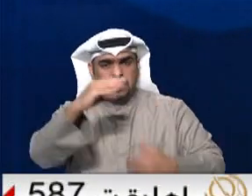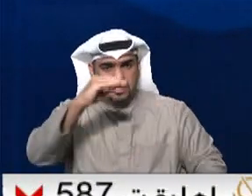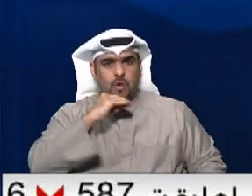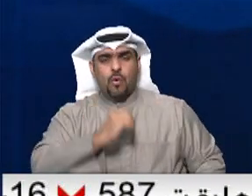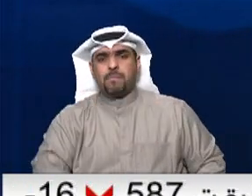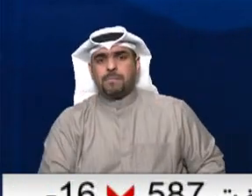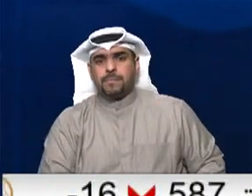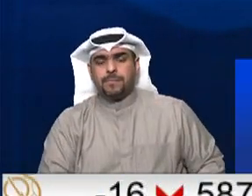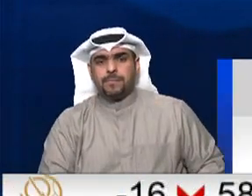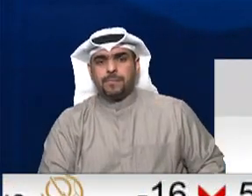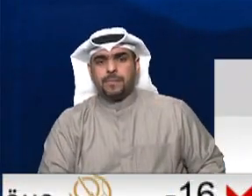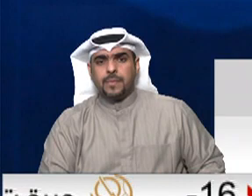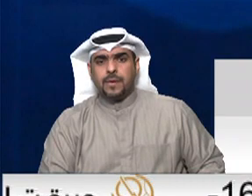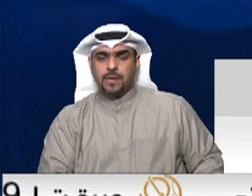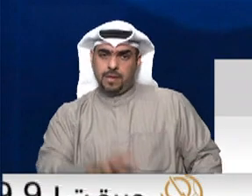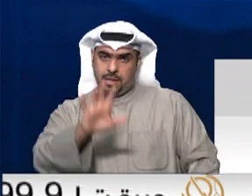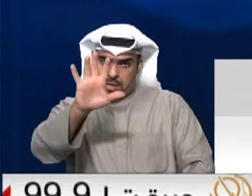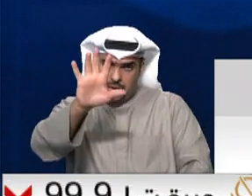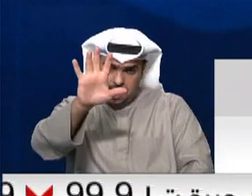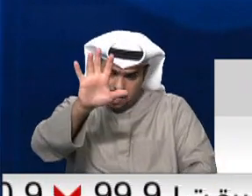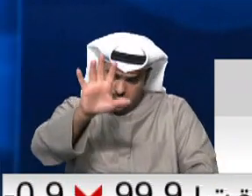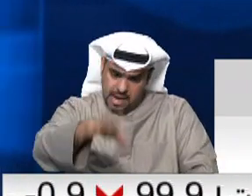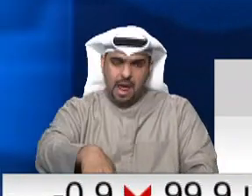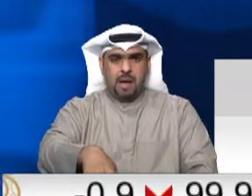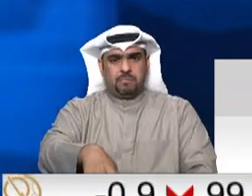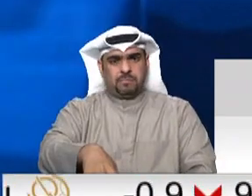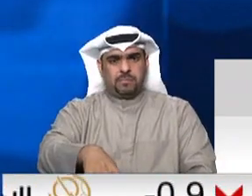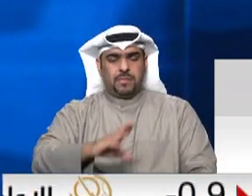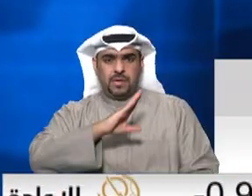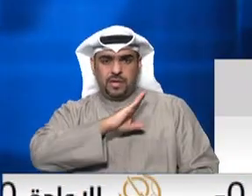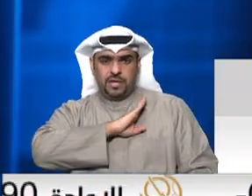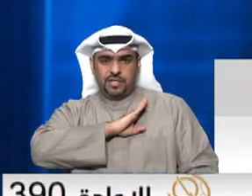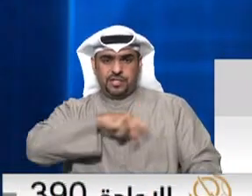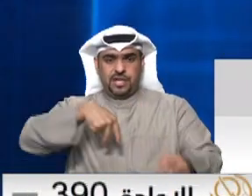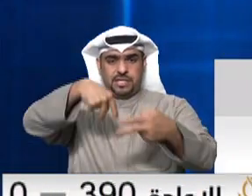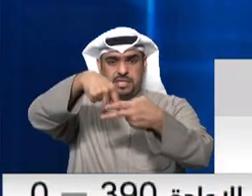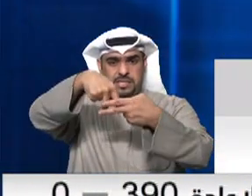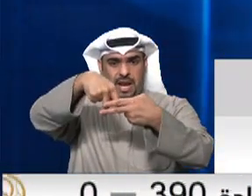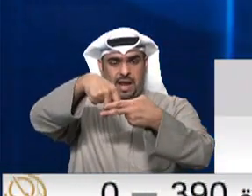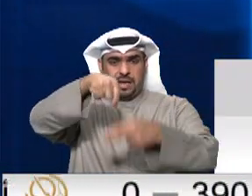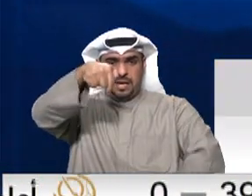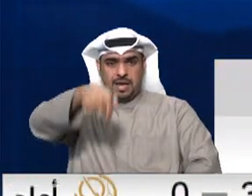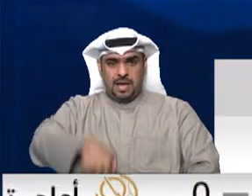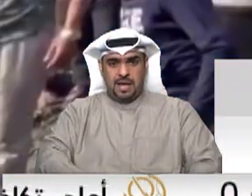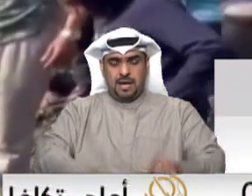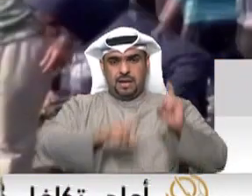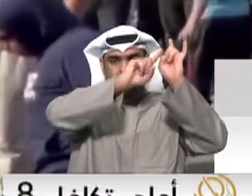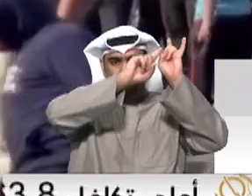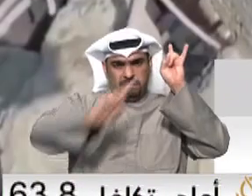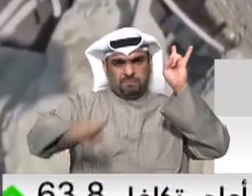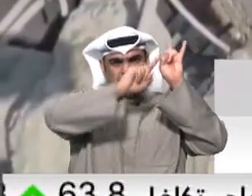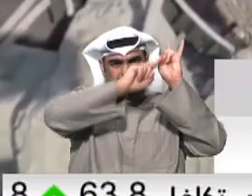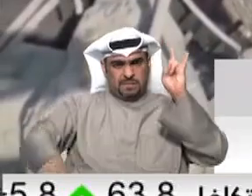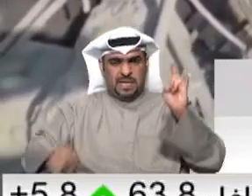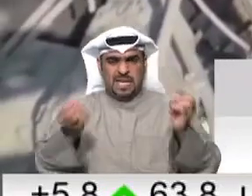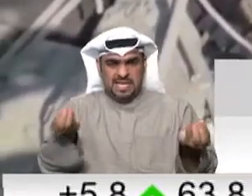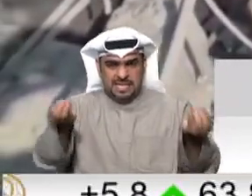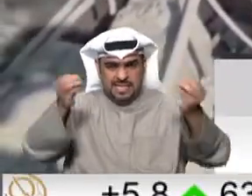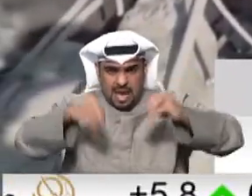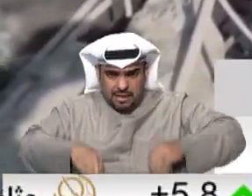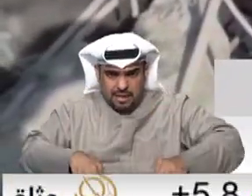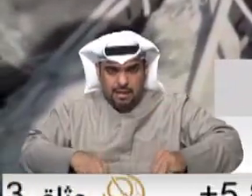بالفعل زميلة سهى، قصف وبرد ومطر ومأساة متفاقمة للفلسطينيين، خاصة